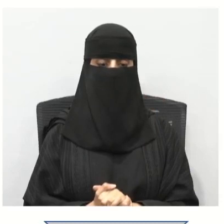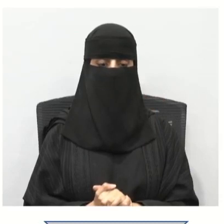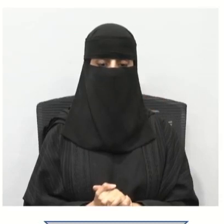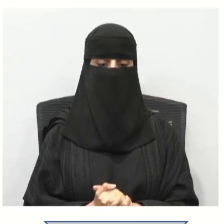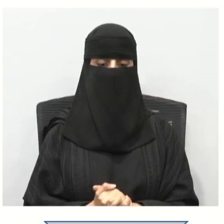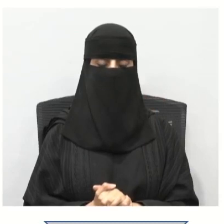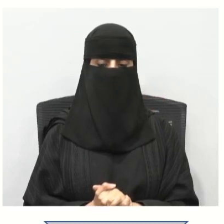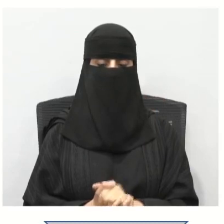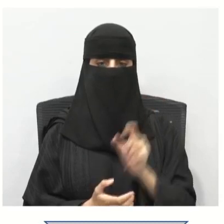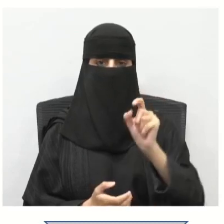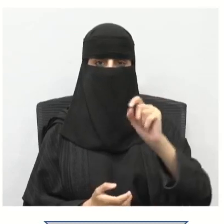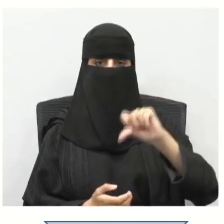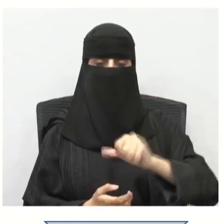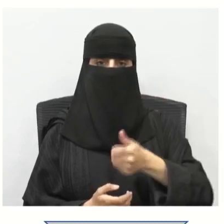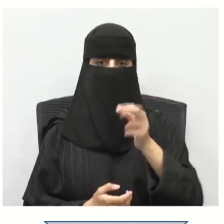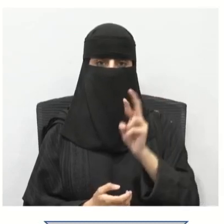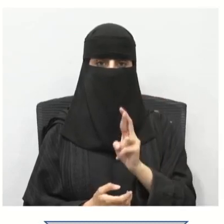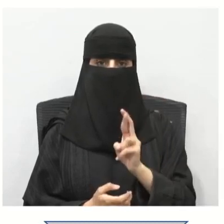تطير فواز